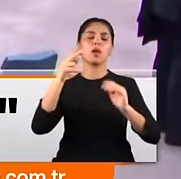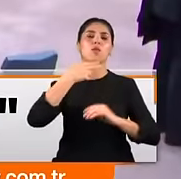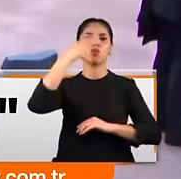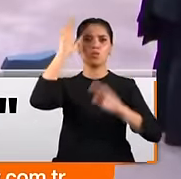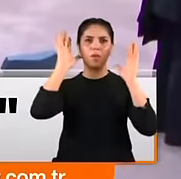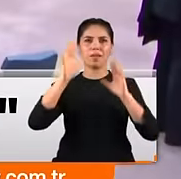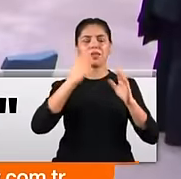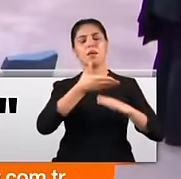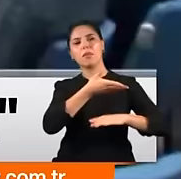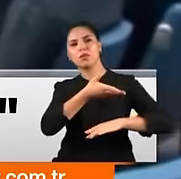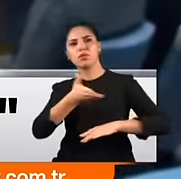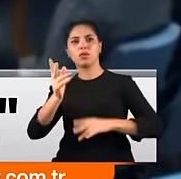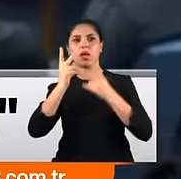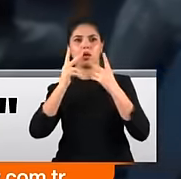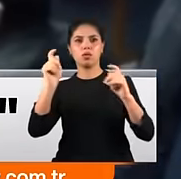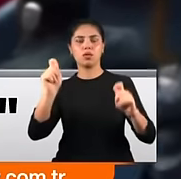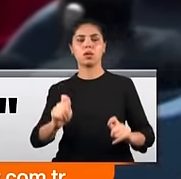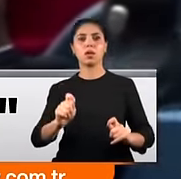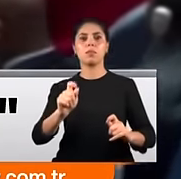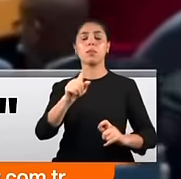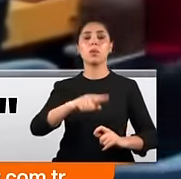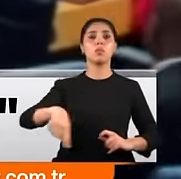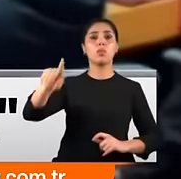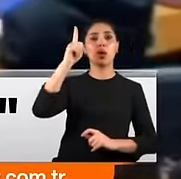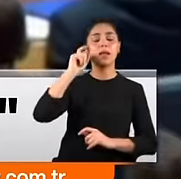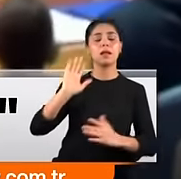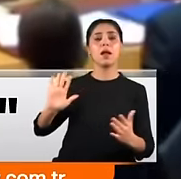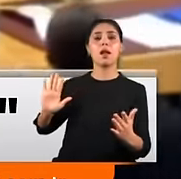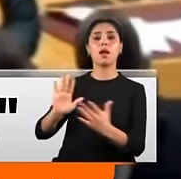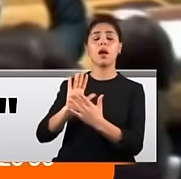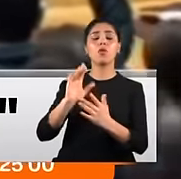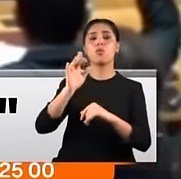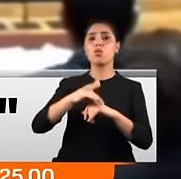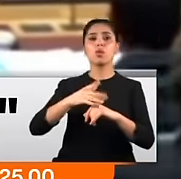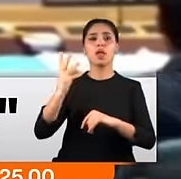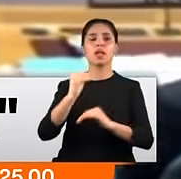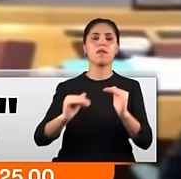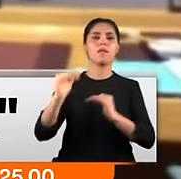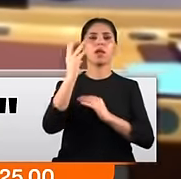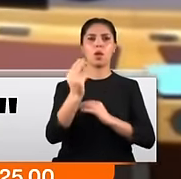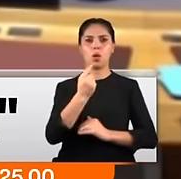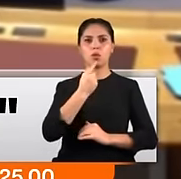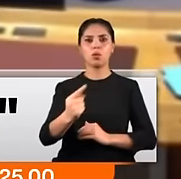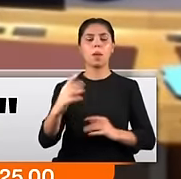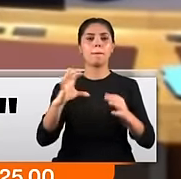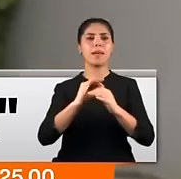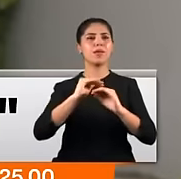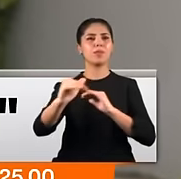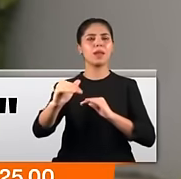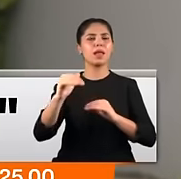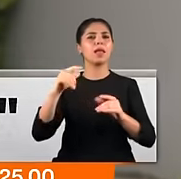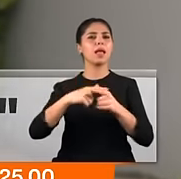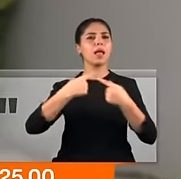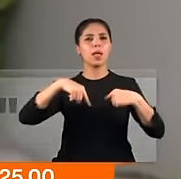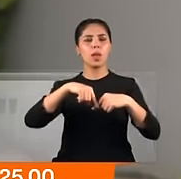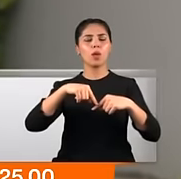çabalarıyla İsrail'e karşı duran ülkelerin artan sayısına dikkat çekti. Birleşmiş Milletler Genel Kurulu'nda yapılan son oylamadan örnek verdi.